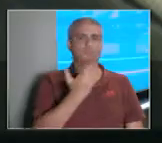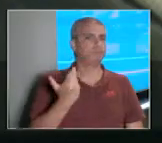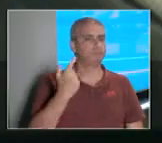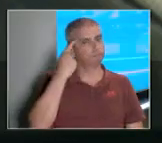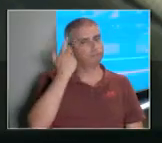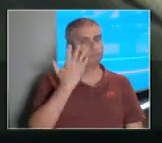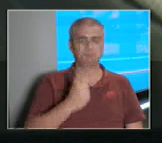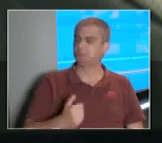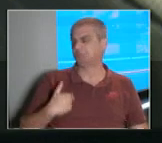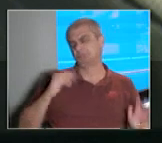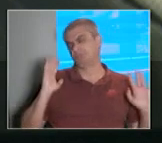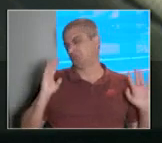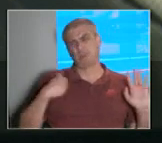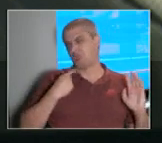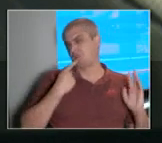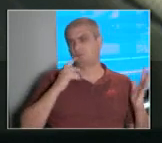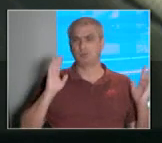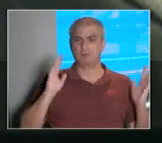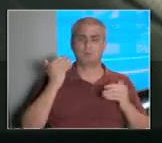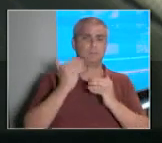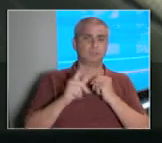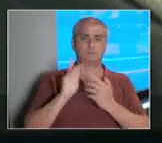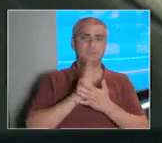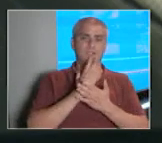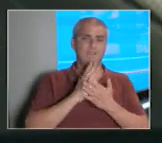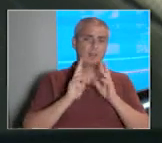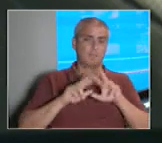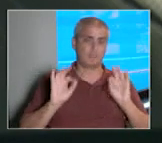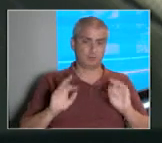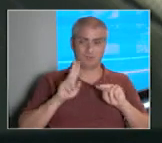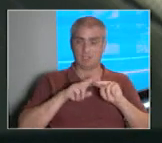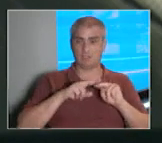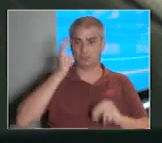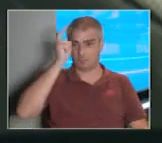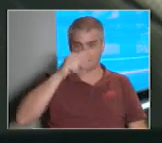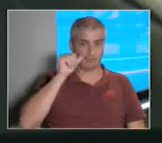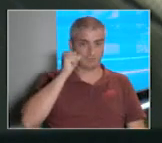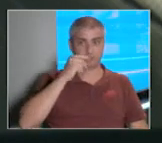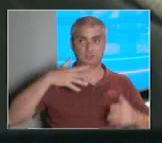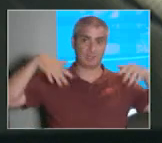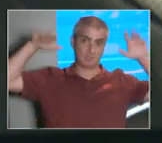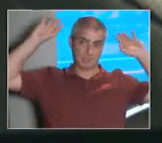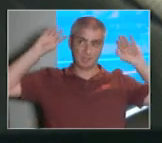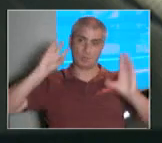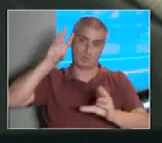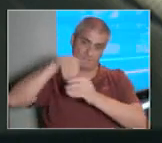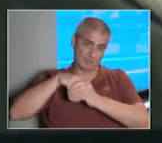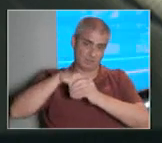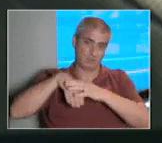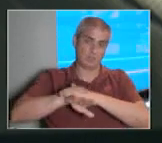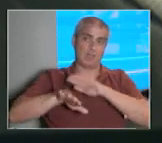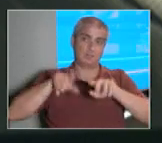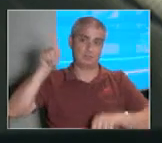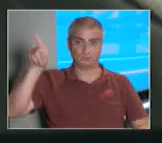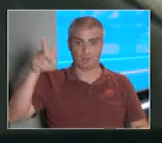הערכה שלך. אני לא נכנס לפרשנות. בסוף מי שיקבע במציאות הזאת, אחרי שבני גנץ ואשכנזי נכנעו ונכנסו תחת